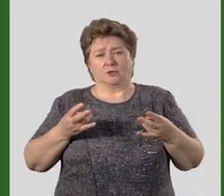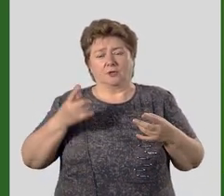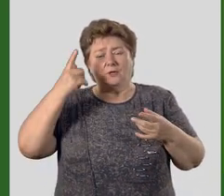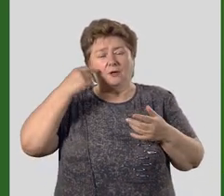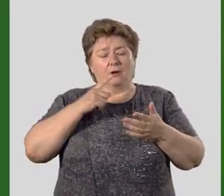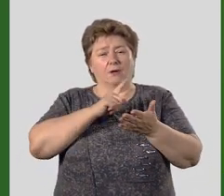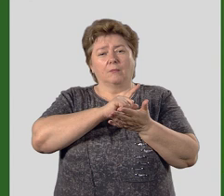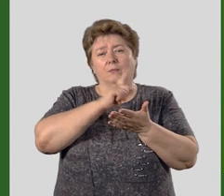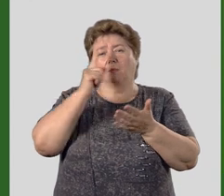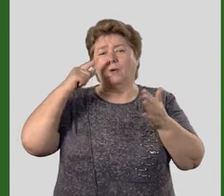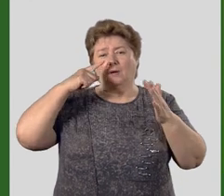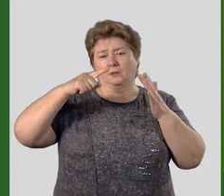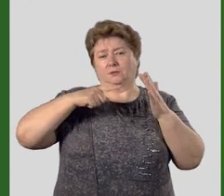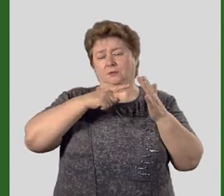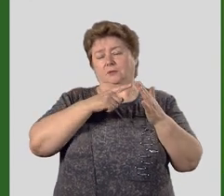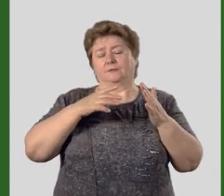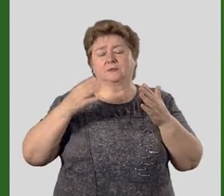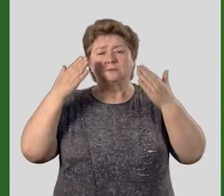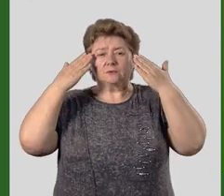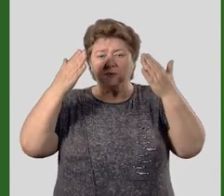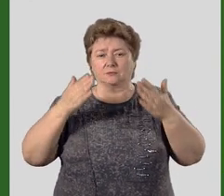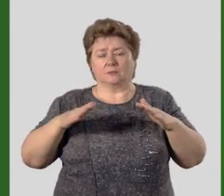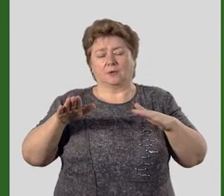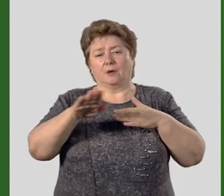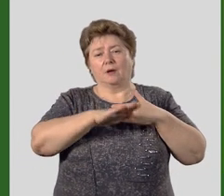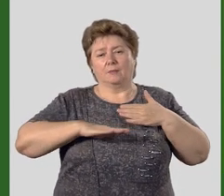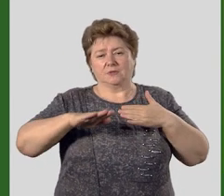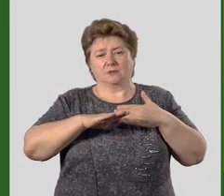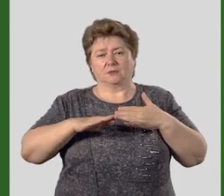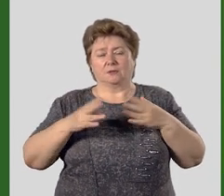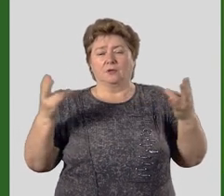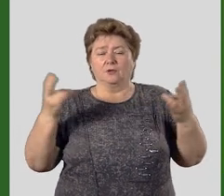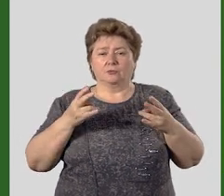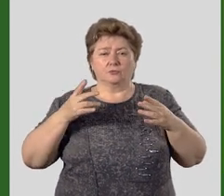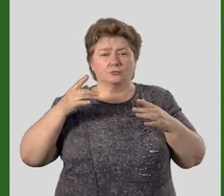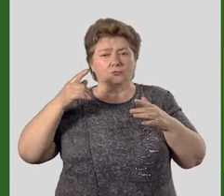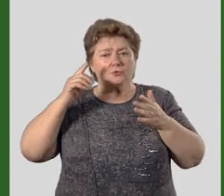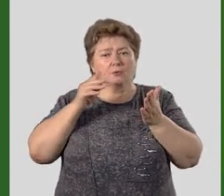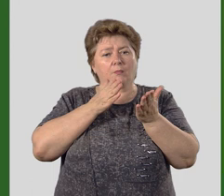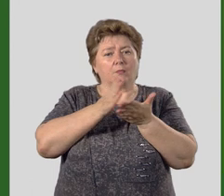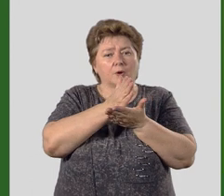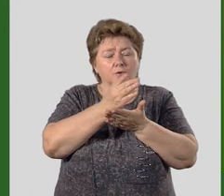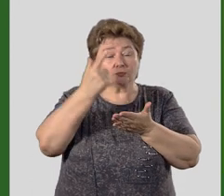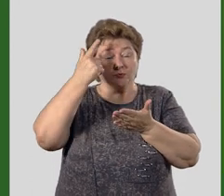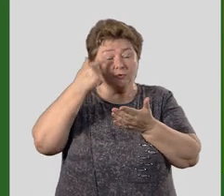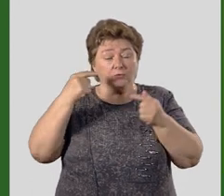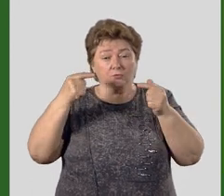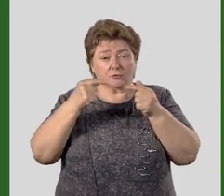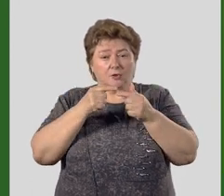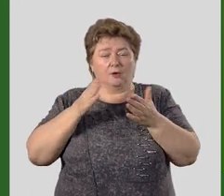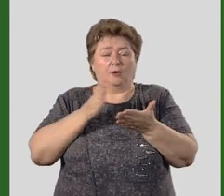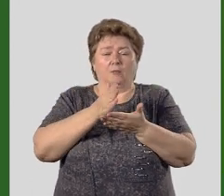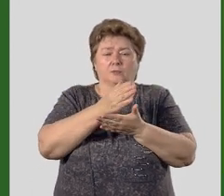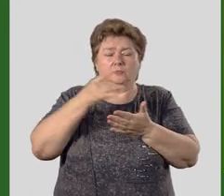уметь ориентироваться в незнакомой местности. Нужно продумать маршрут. Маршрут –